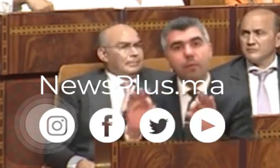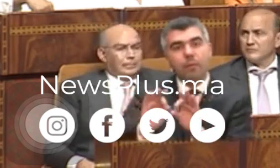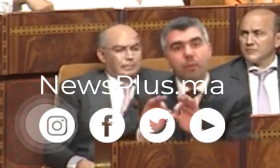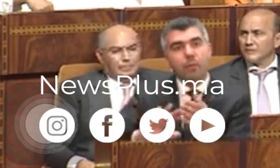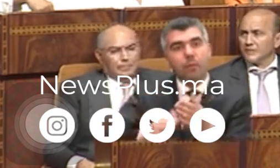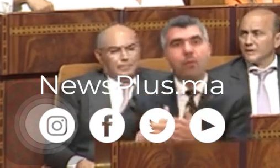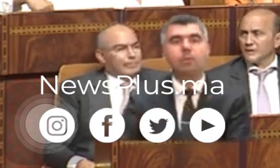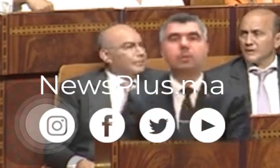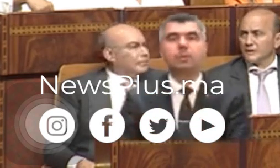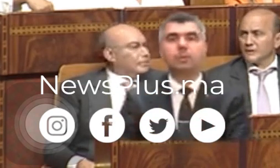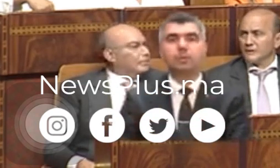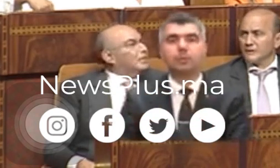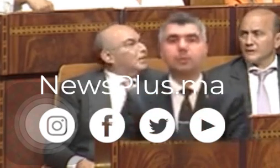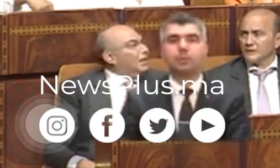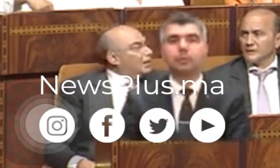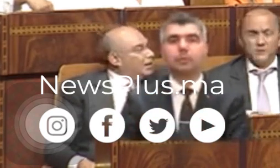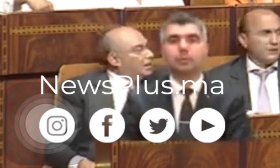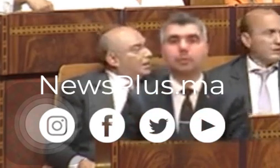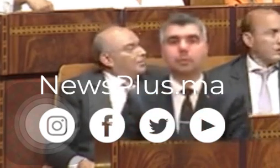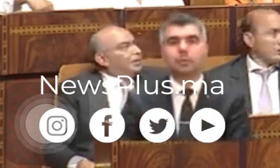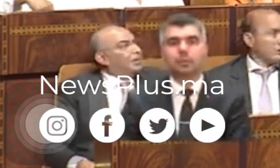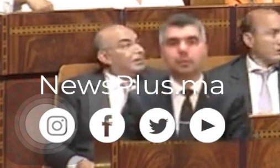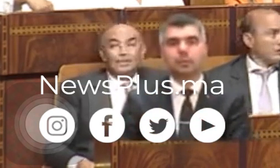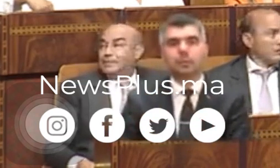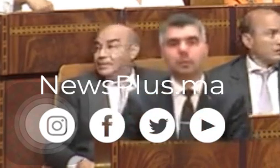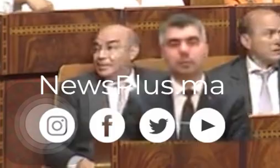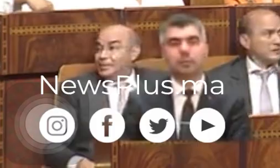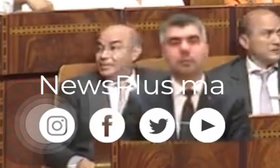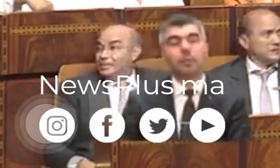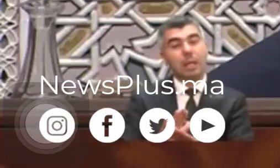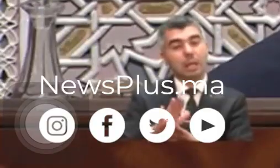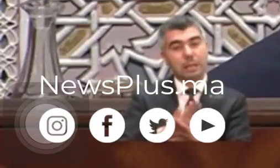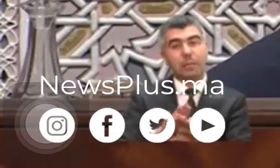العامة. لا اسكت، إلا سمحت، إلا سمحت رجاء